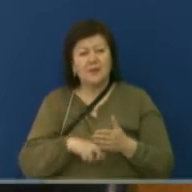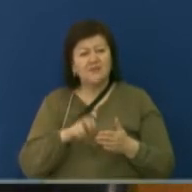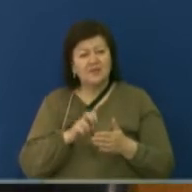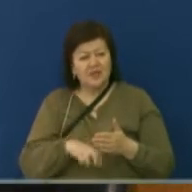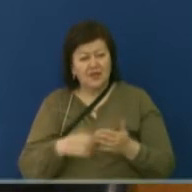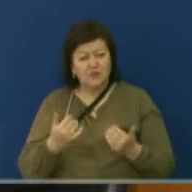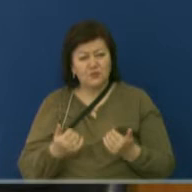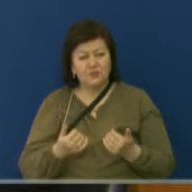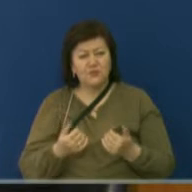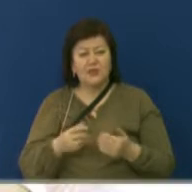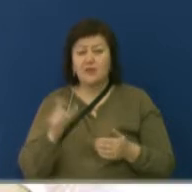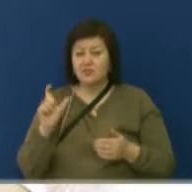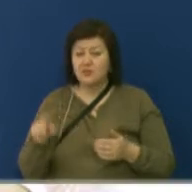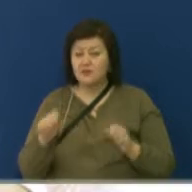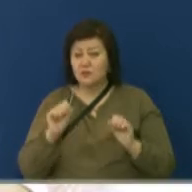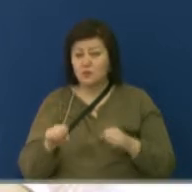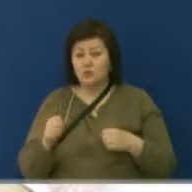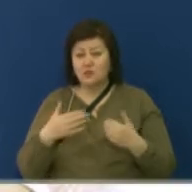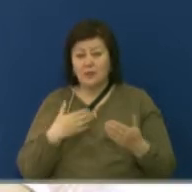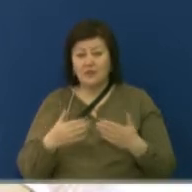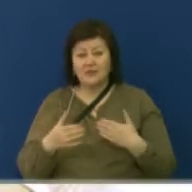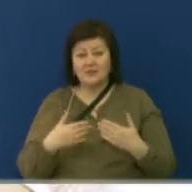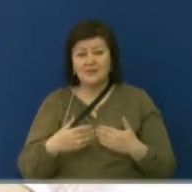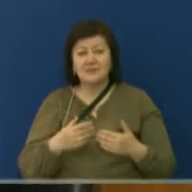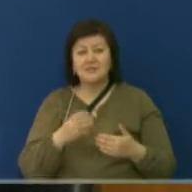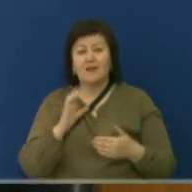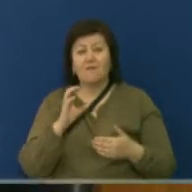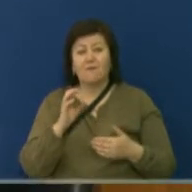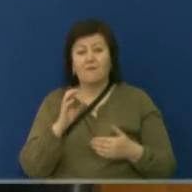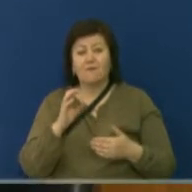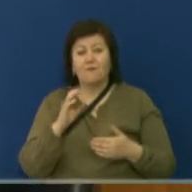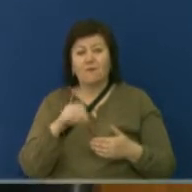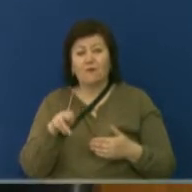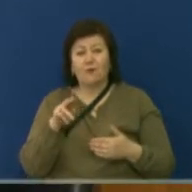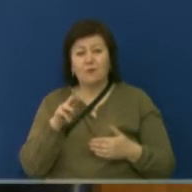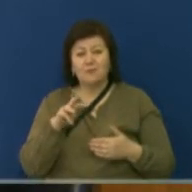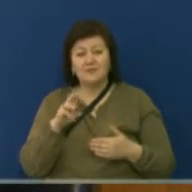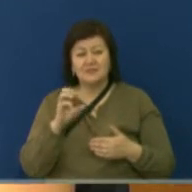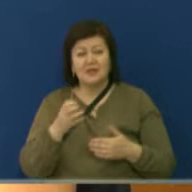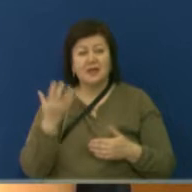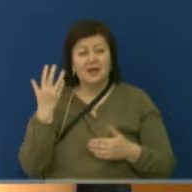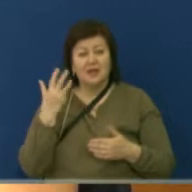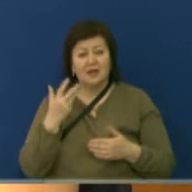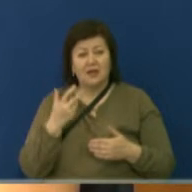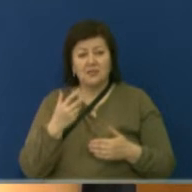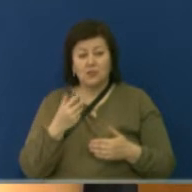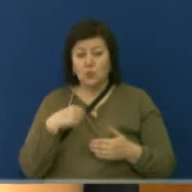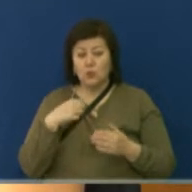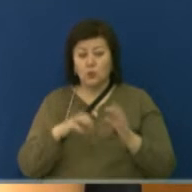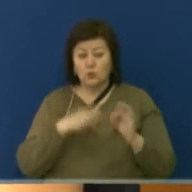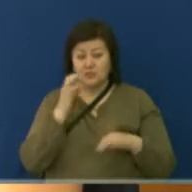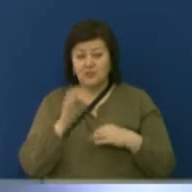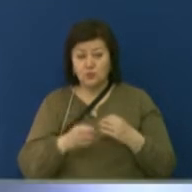того, пациенты могут обратиться за консультацией в Фонд социального медицинского страхования. Также круглосуточно действует служба поддержки. Это